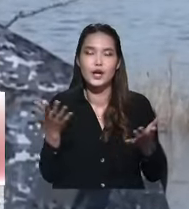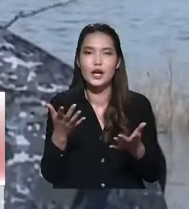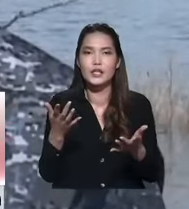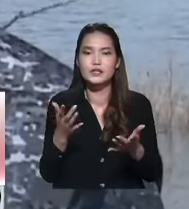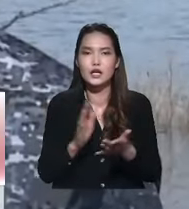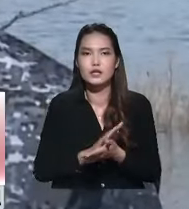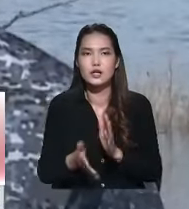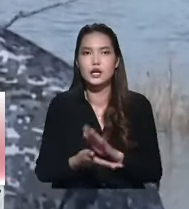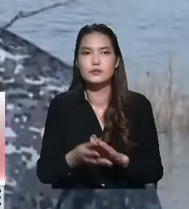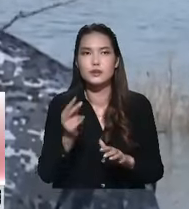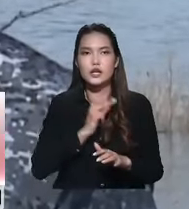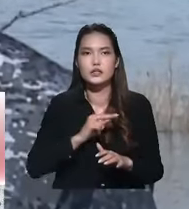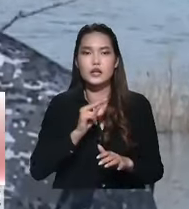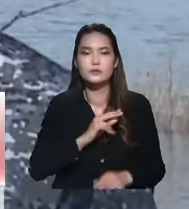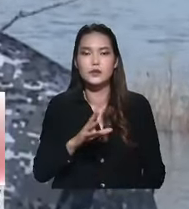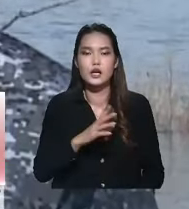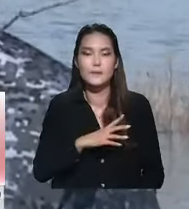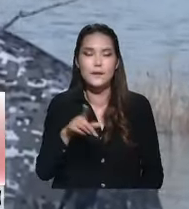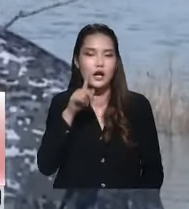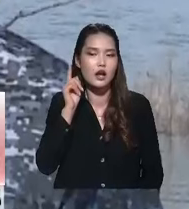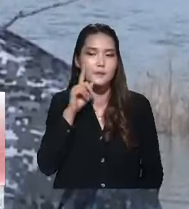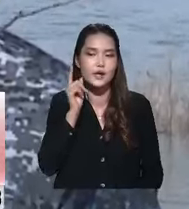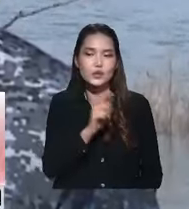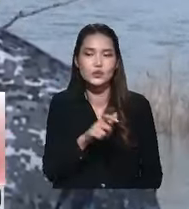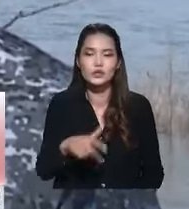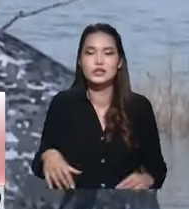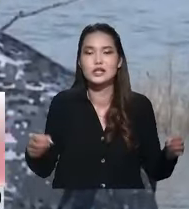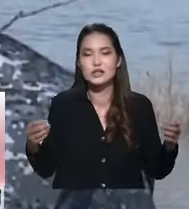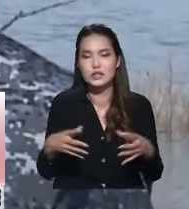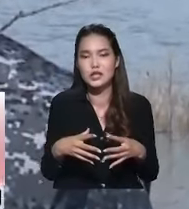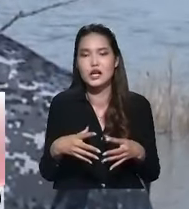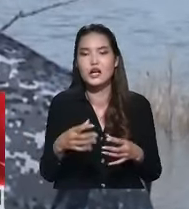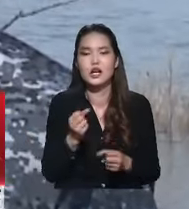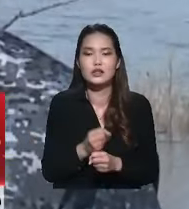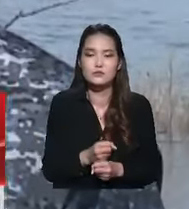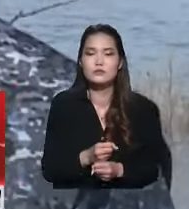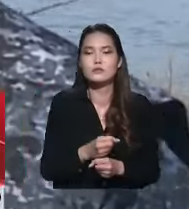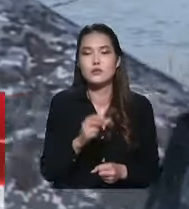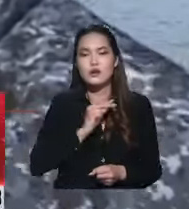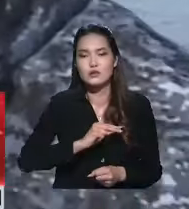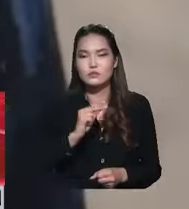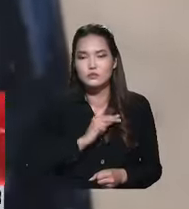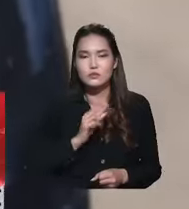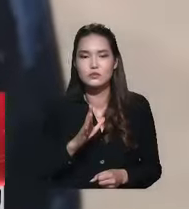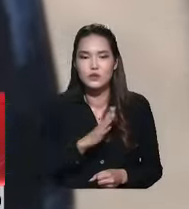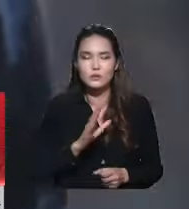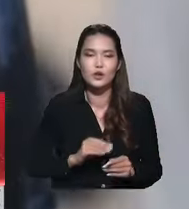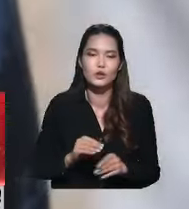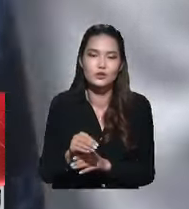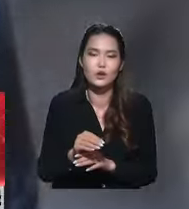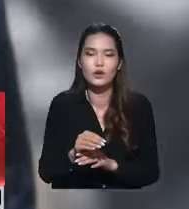Сегодня мы собрались на Федоровском водохранилище города Караганды, которое находится в резервном фонде рыбохозяйства